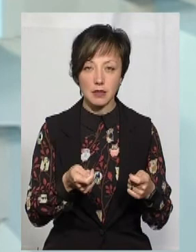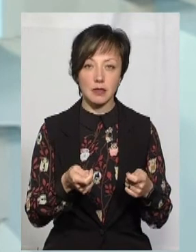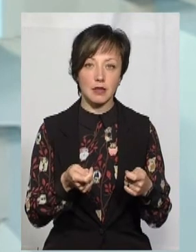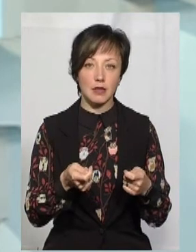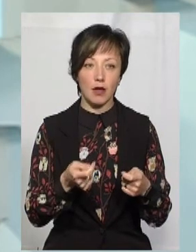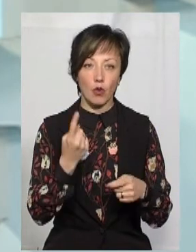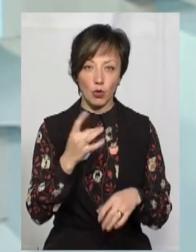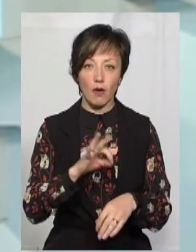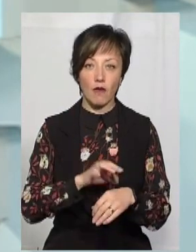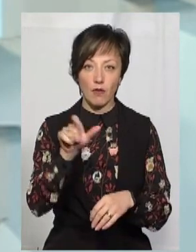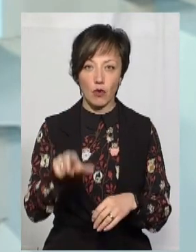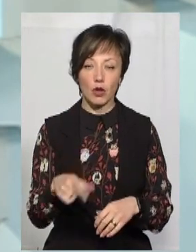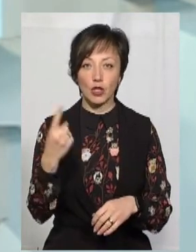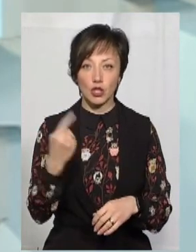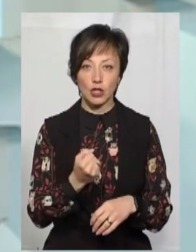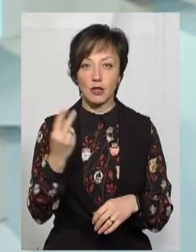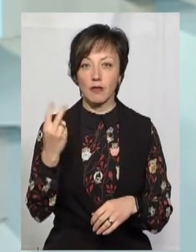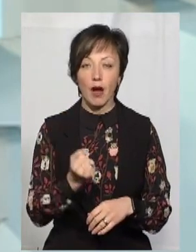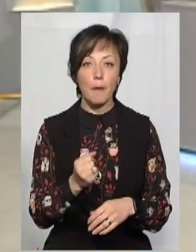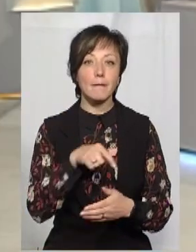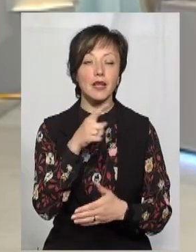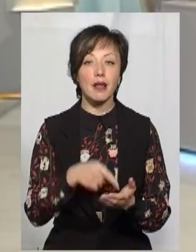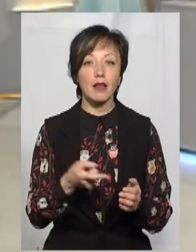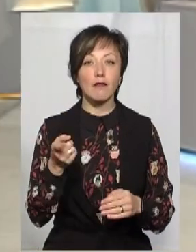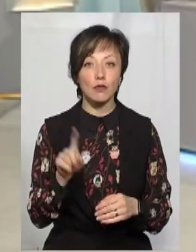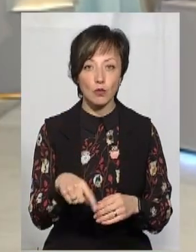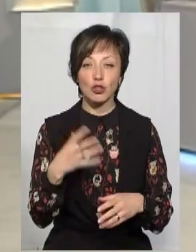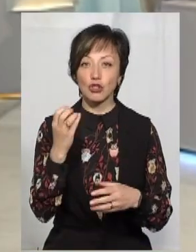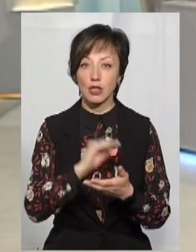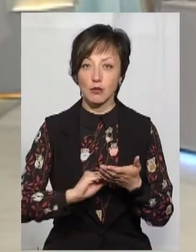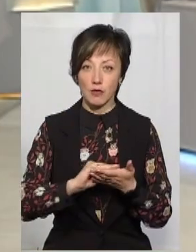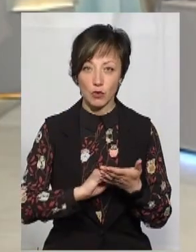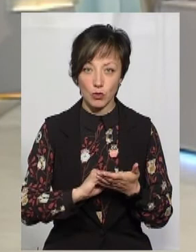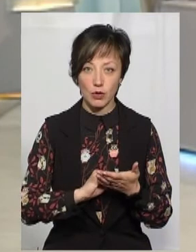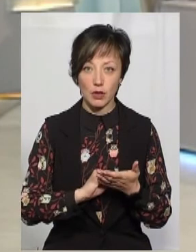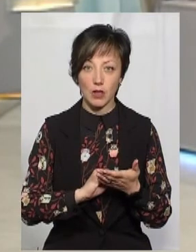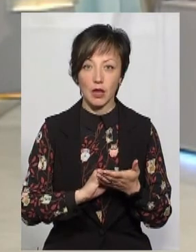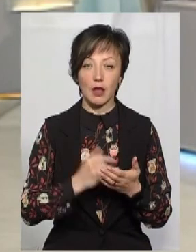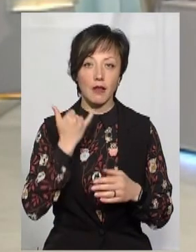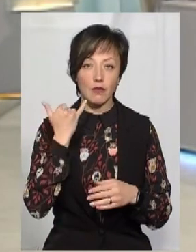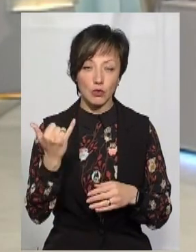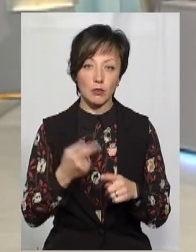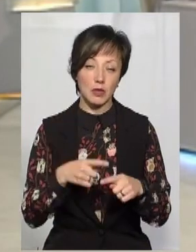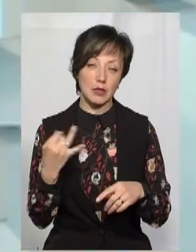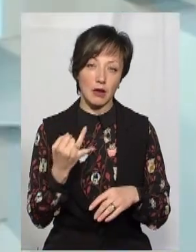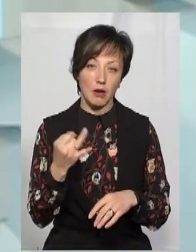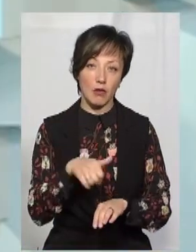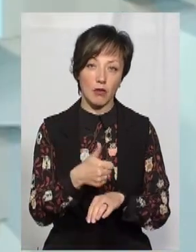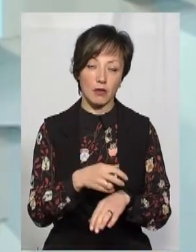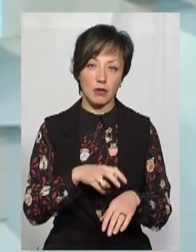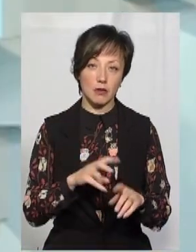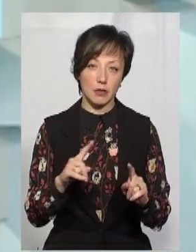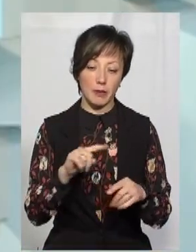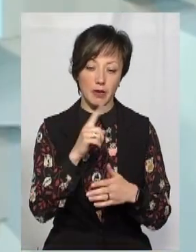працювати для одного хворого і тиждень, і два. Просто питання в тому, що, ну, я ще раз хочу, я зараз просто вийду, зателефоную, тому що мені цікаво, чому такі